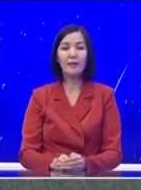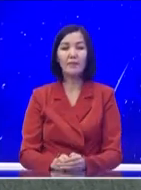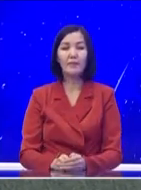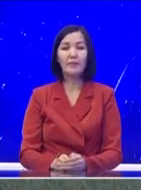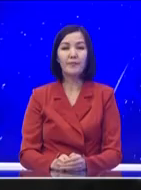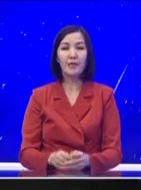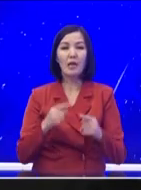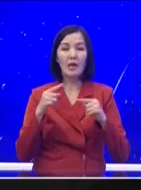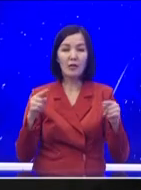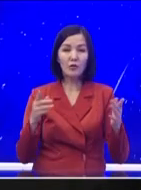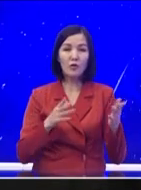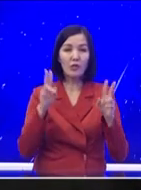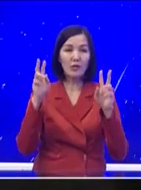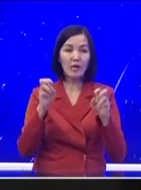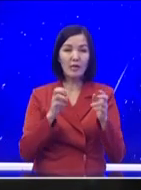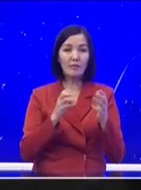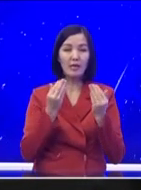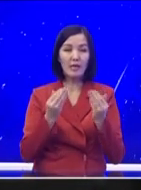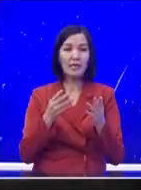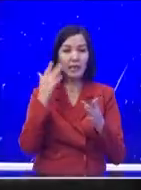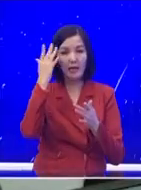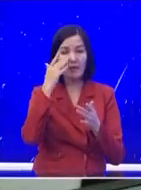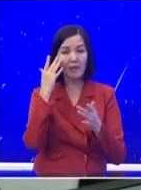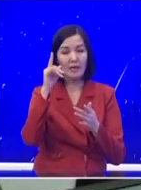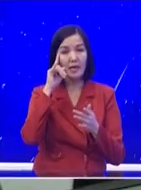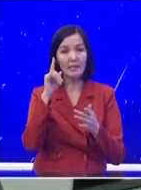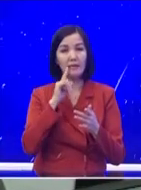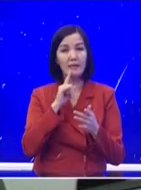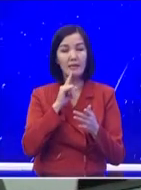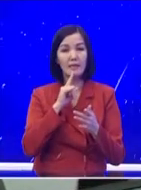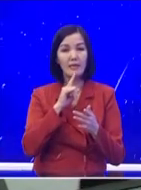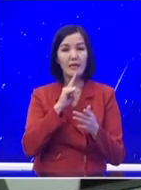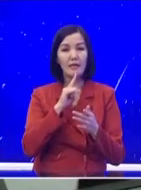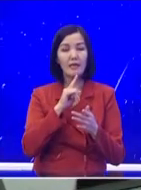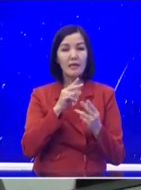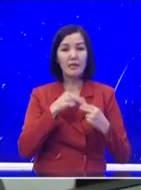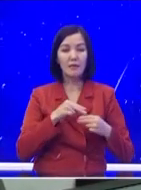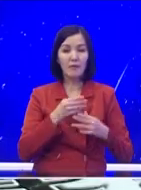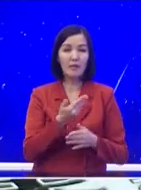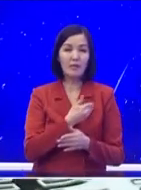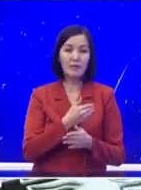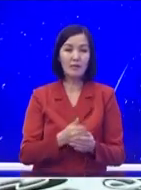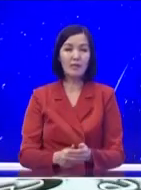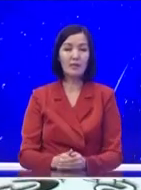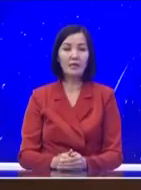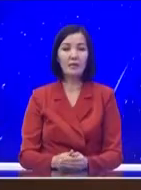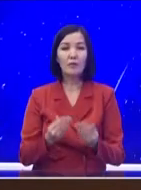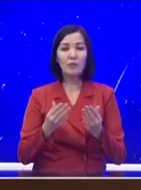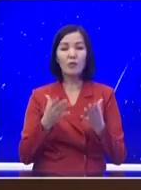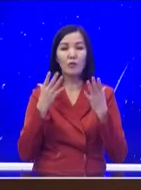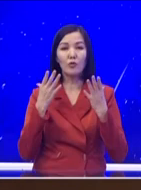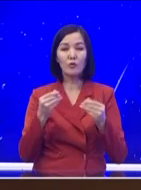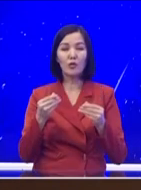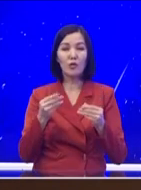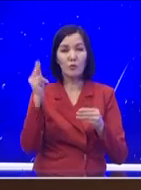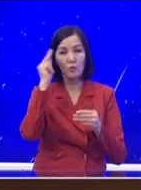Сансалада қалам тербеп жүрген оның ендігі арманы еліміздің бас басылымында еңбек ету. Әлі күнге дейін үйренерім өте